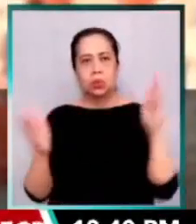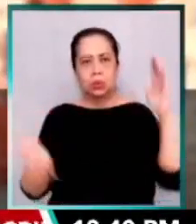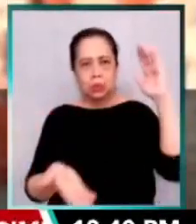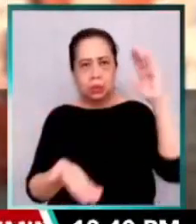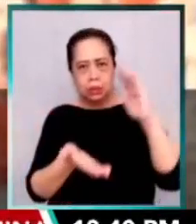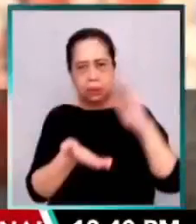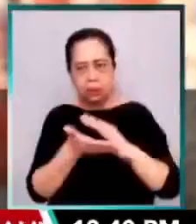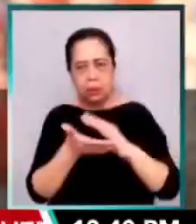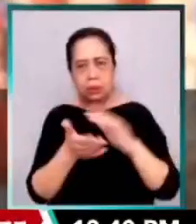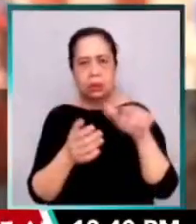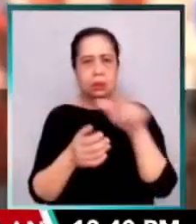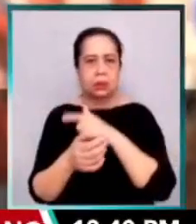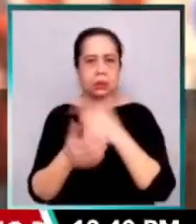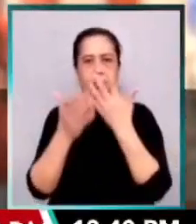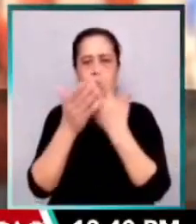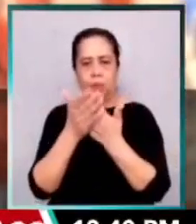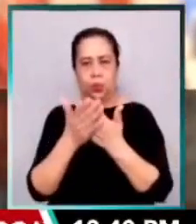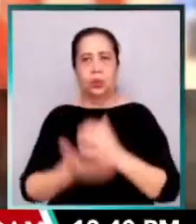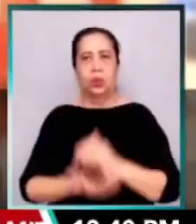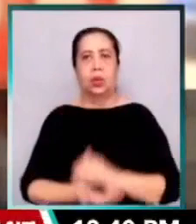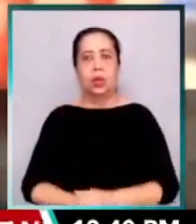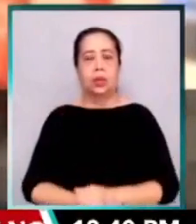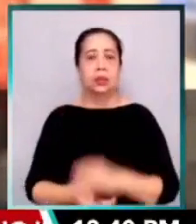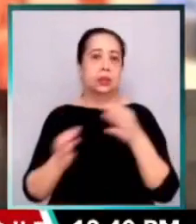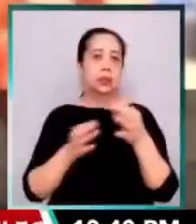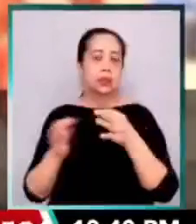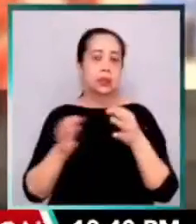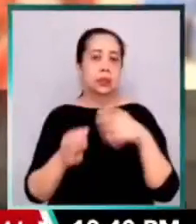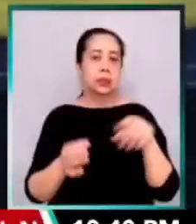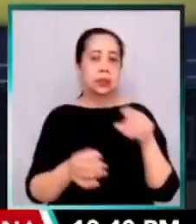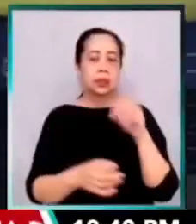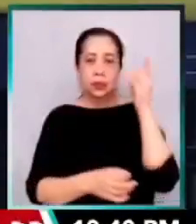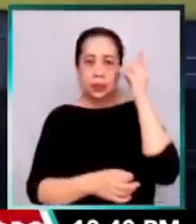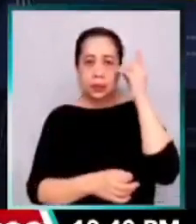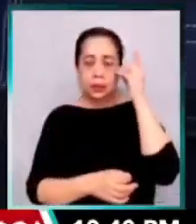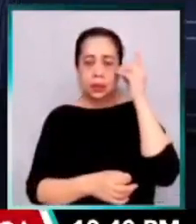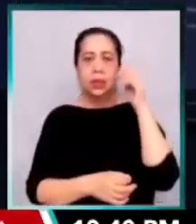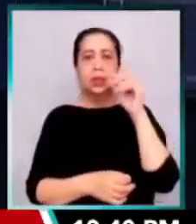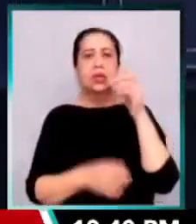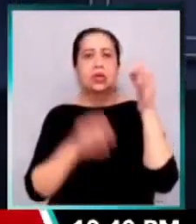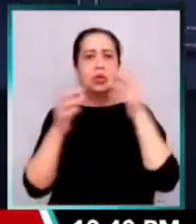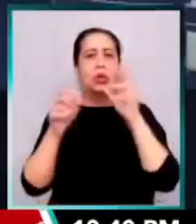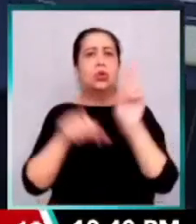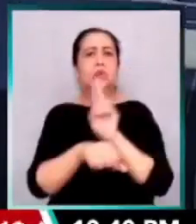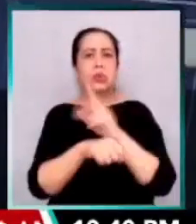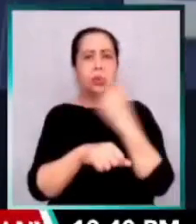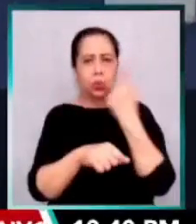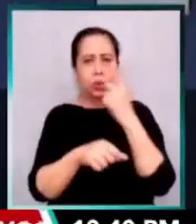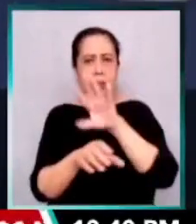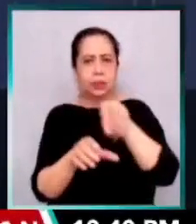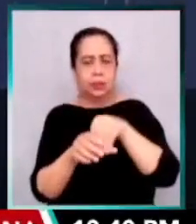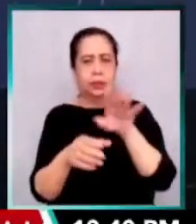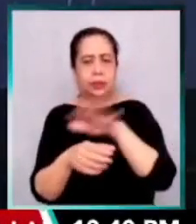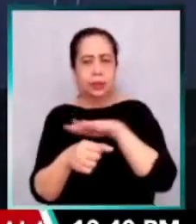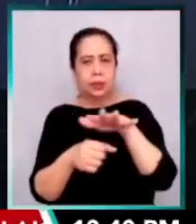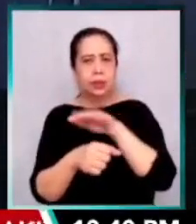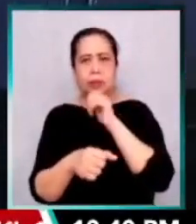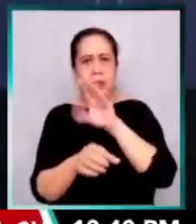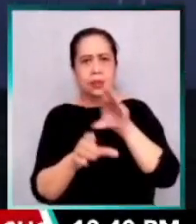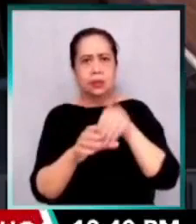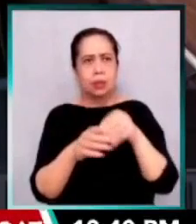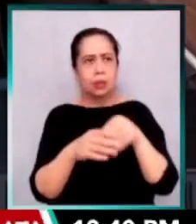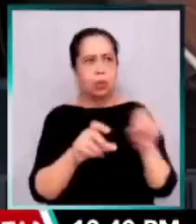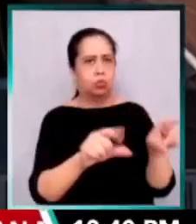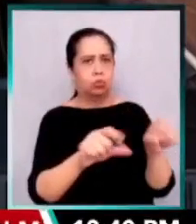ang mga kulungan. Paglilinaw naman ni De La Rosa, mga drug user lang ang sakop ng kanyang panukala at hindi yung mga nagbebenta